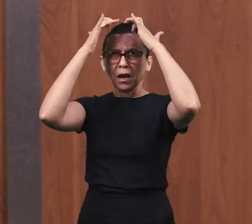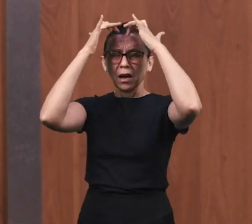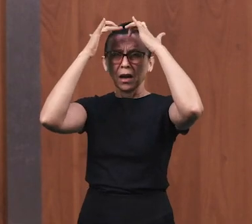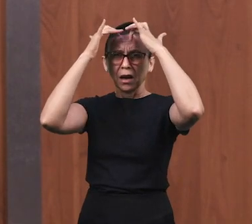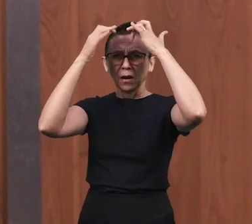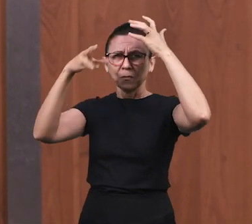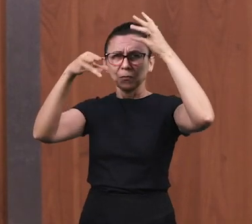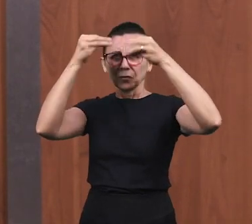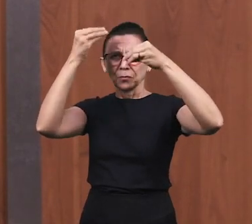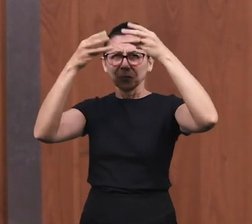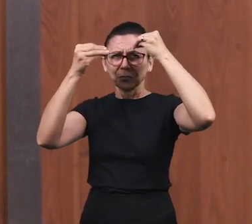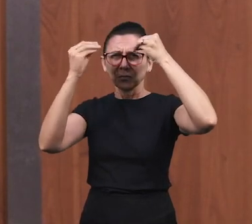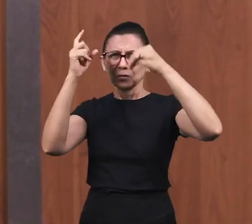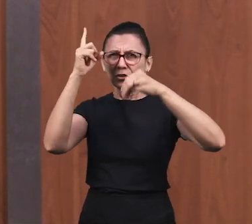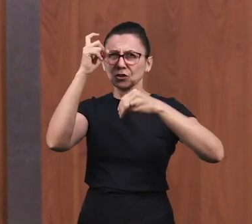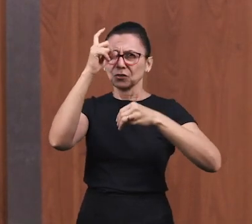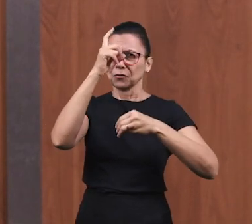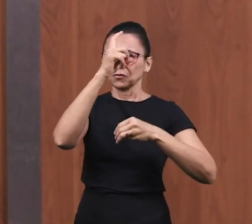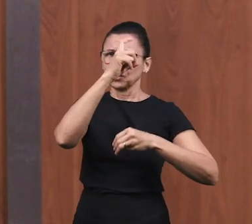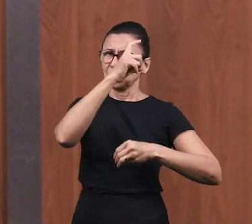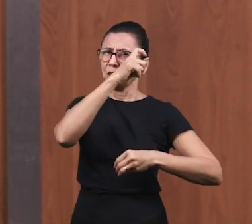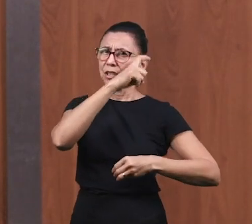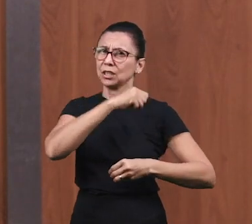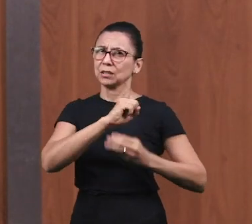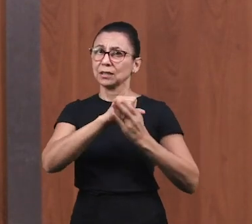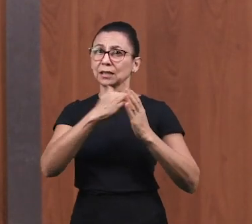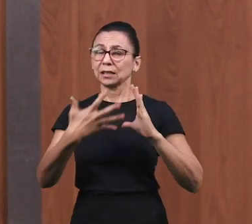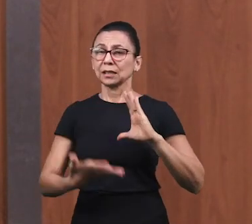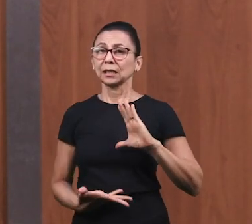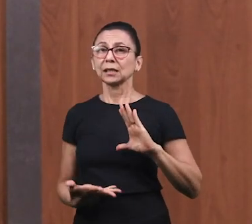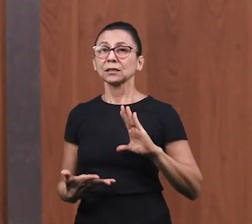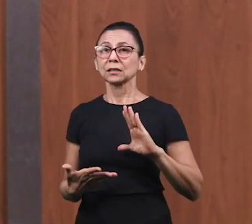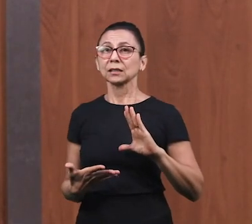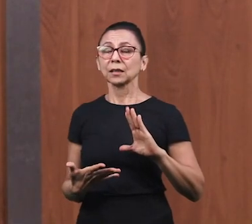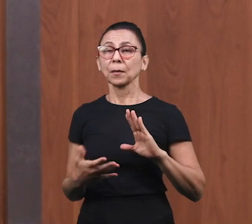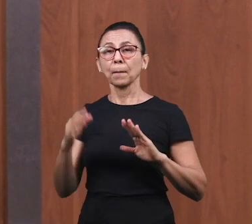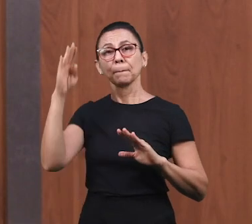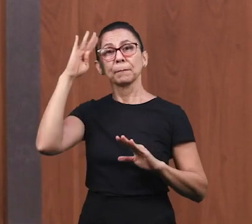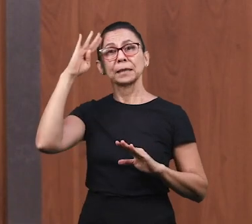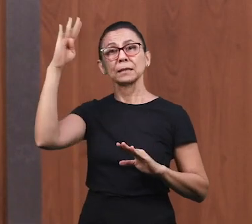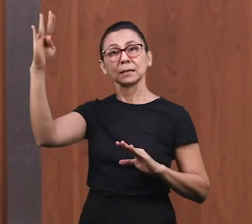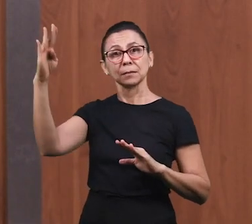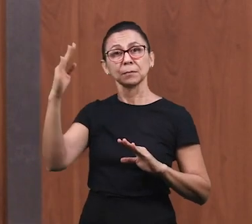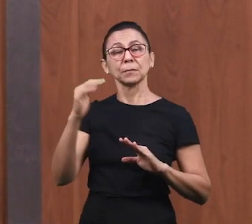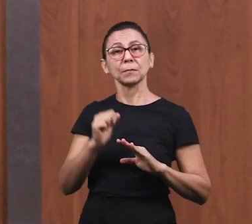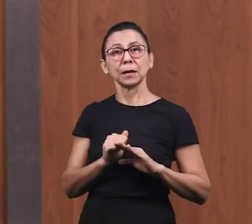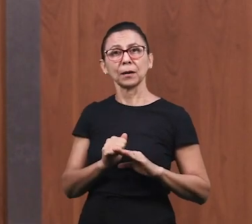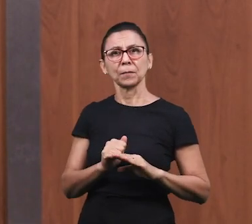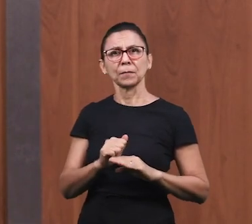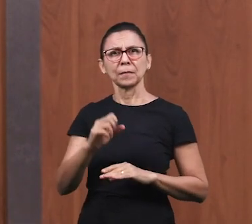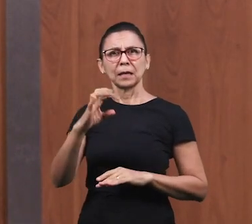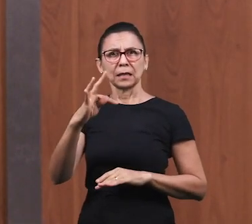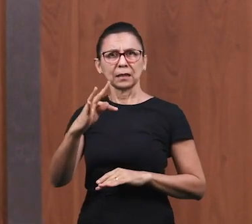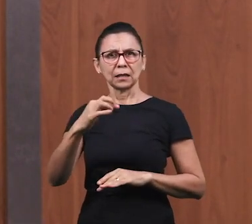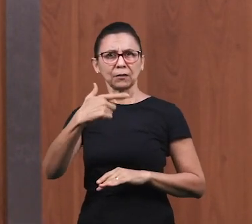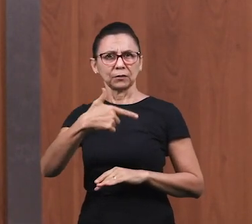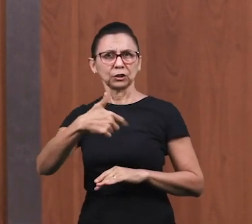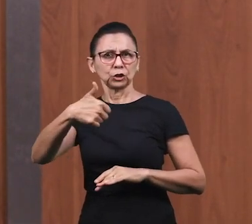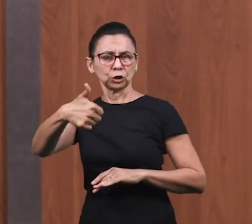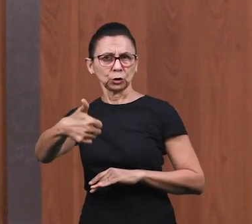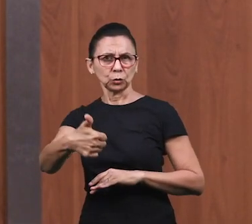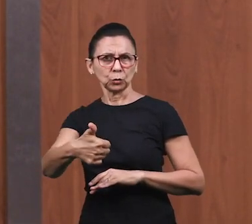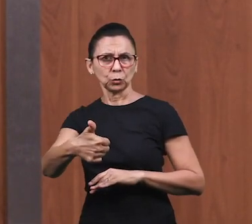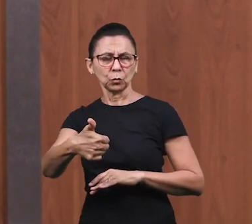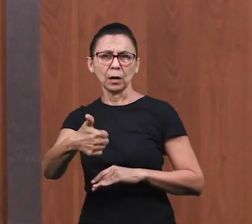développement moteur et la principale caractéristique, c'est la déficience intellectuelle. La T21 n'a pas de degré,